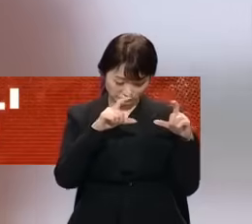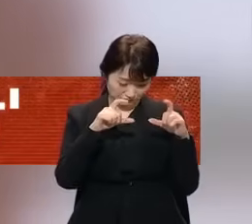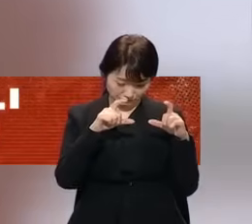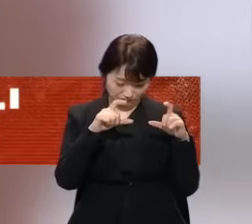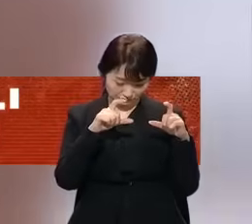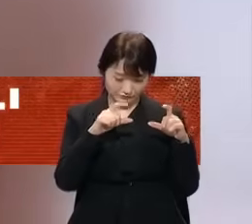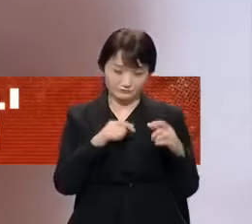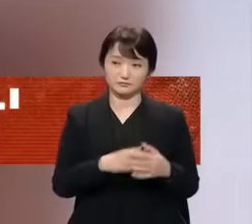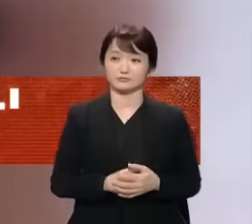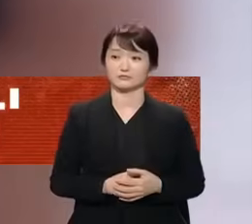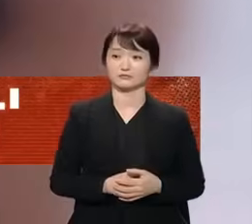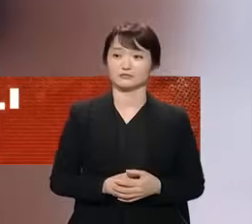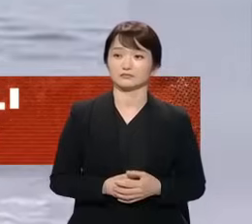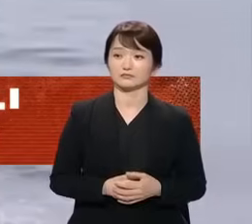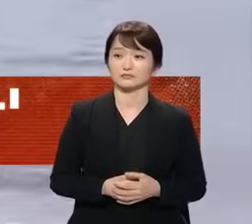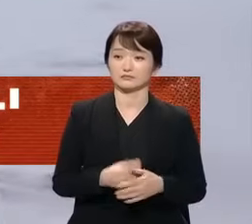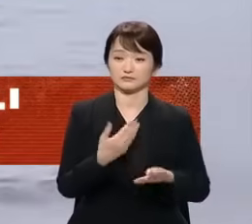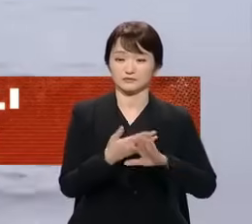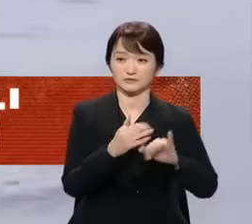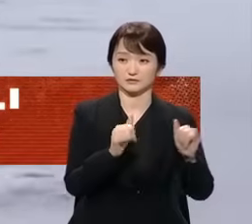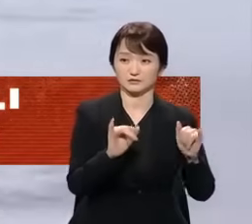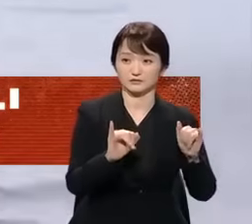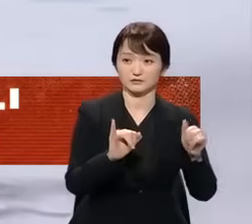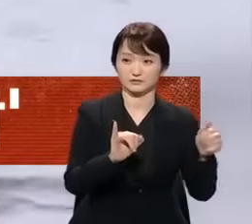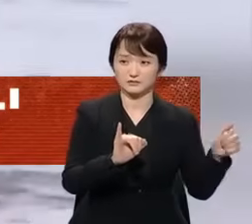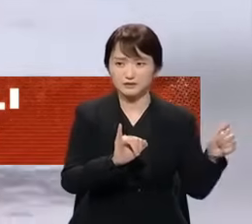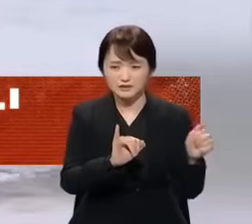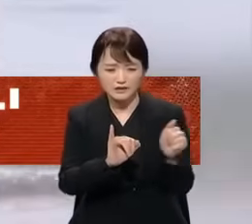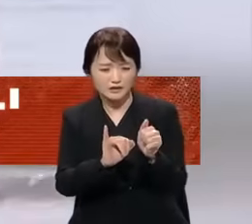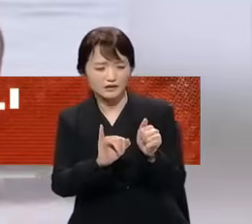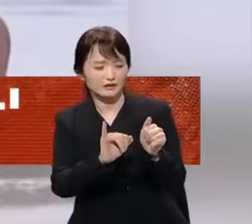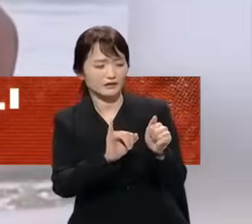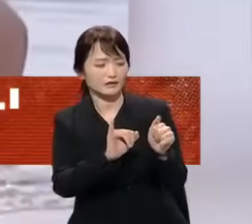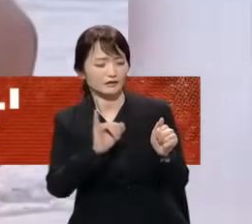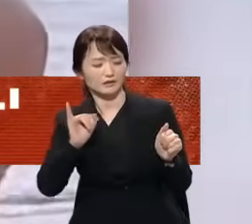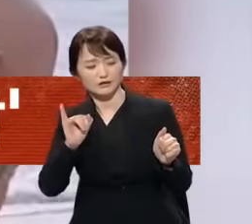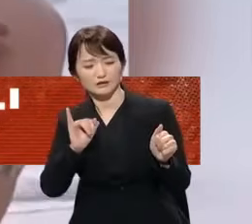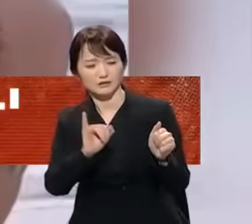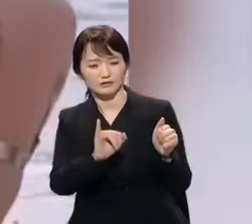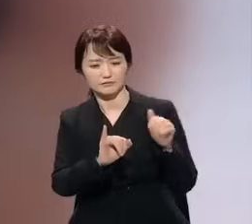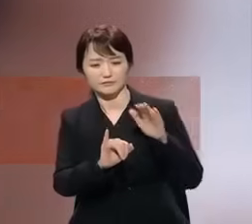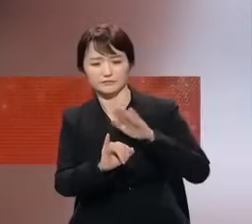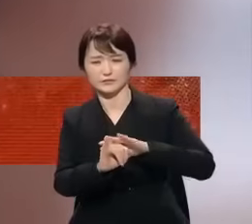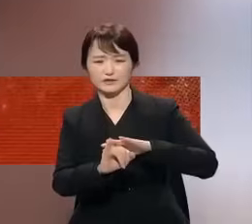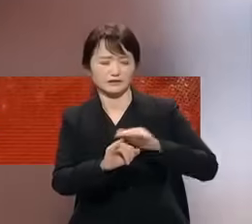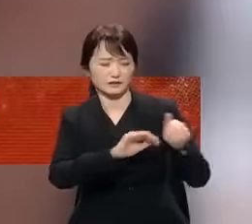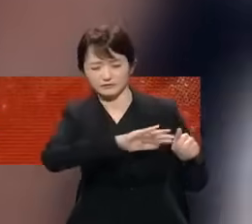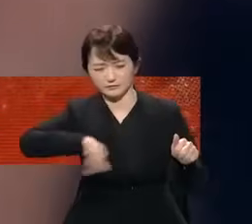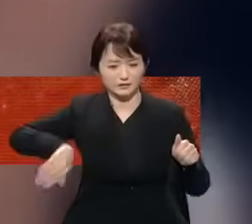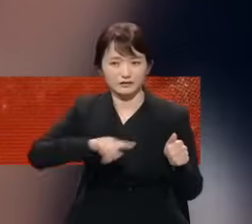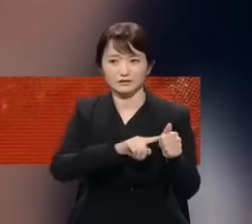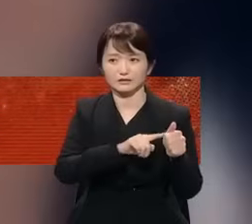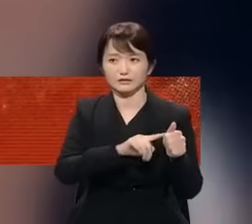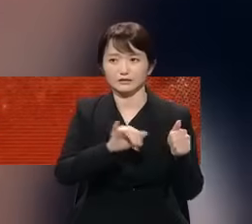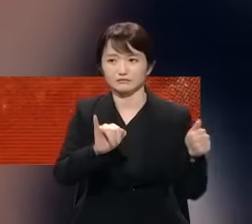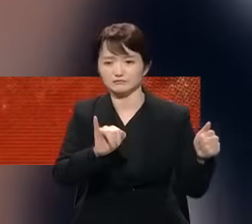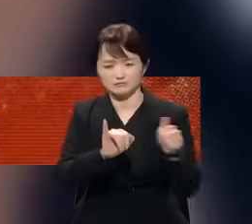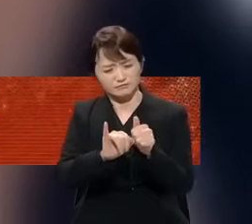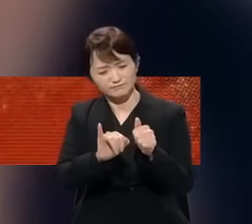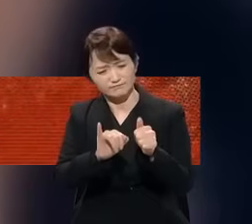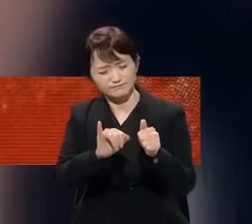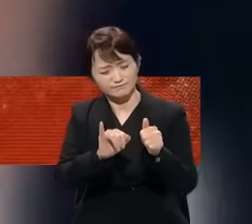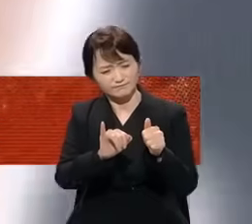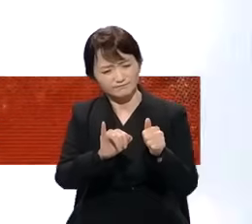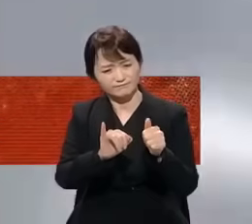않았습니다. 그리고 또 다른 중년의 남성이 다가옵니다. 여성은 더 적극적으로 손사래를 쳐보는데 이 남성 역시도